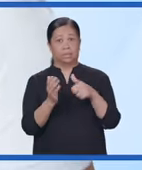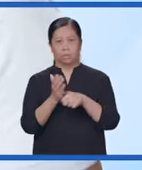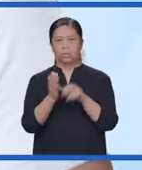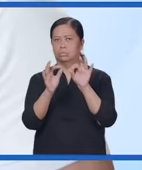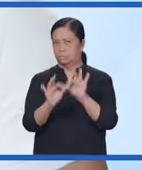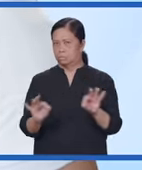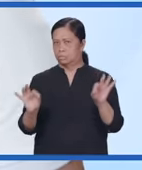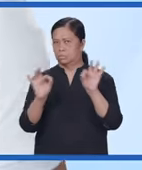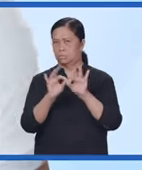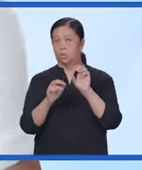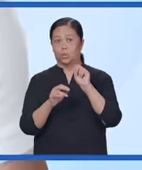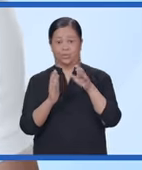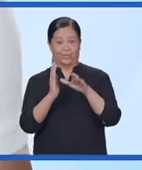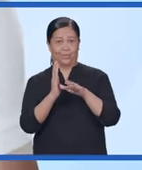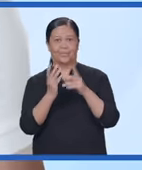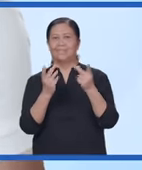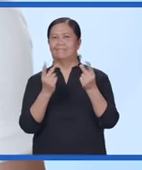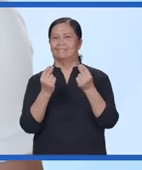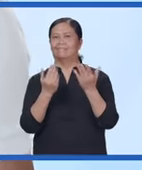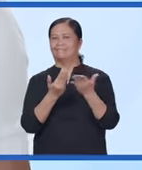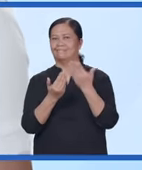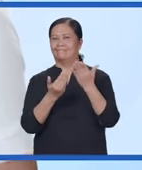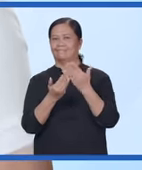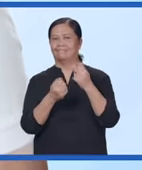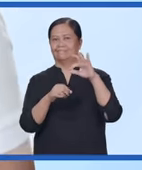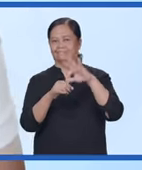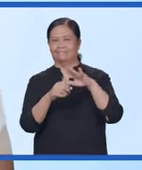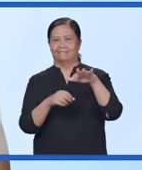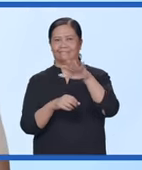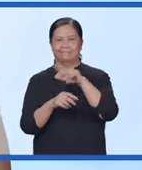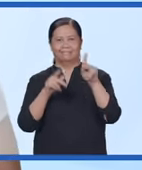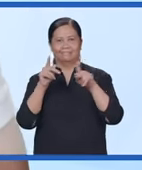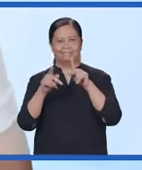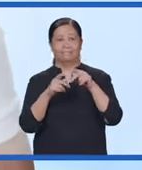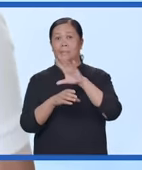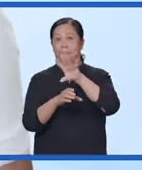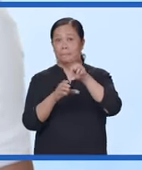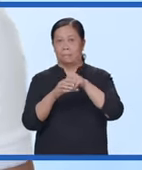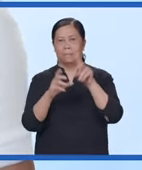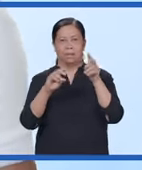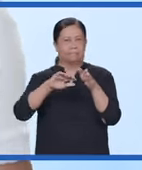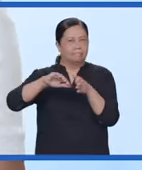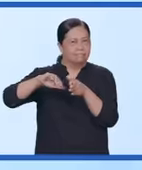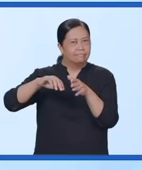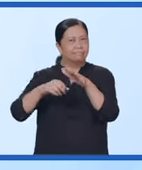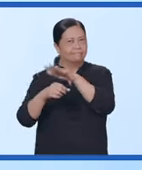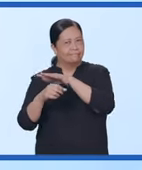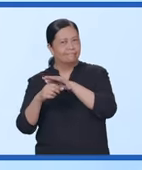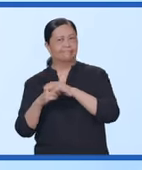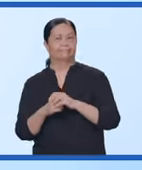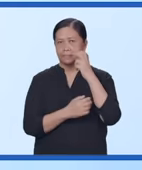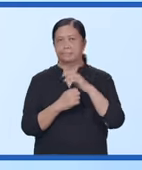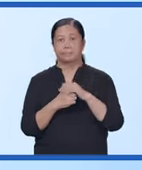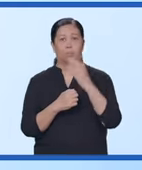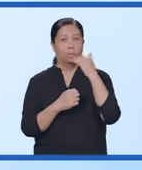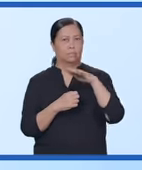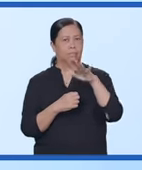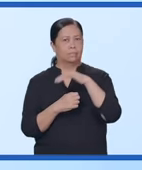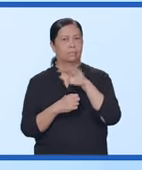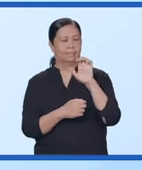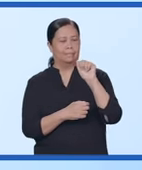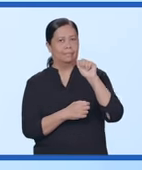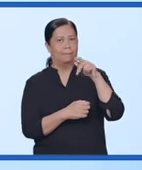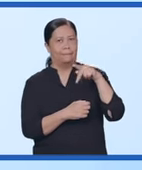Bawat boto po ay mahalaga. Kaya naman ang COMELEC, ginawang mas madali ang pagboto ng mga kababayan nating bahagi ng vulnerable sector dahil sa